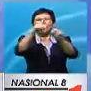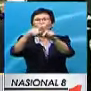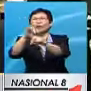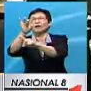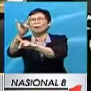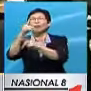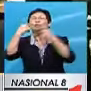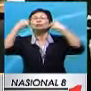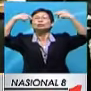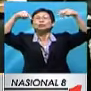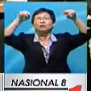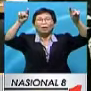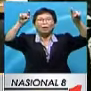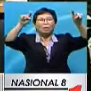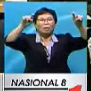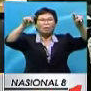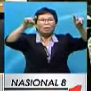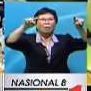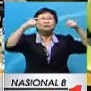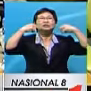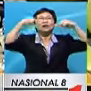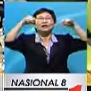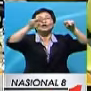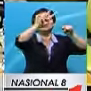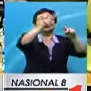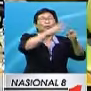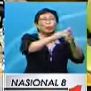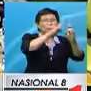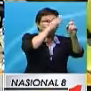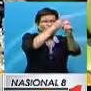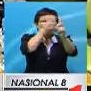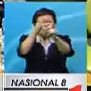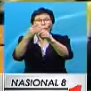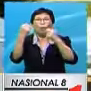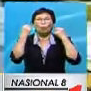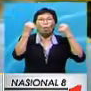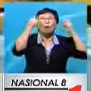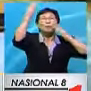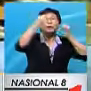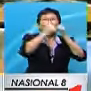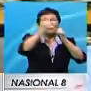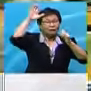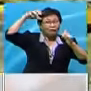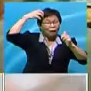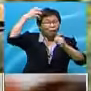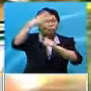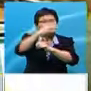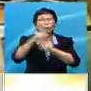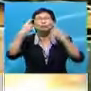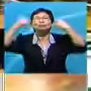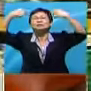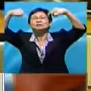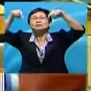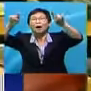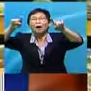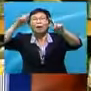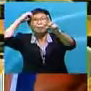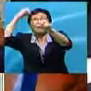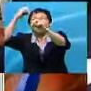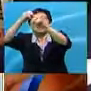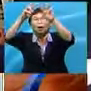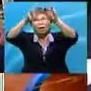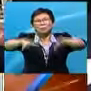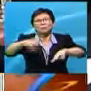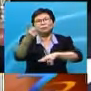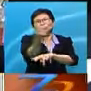bagi menjayakan misi serampang dua mata, iaitu memperkukuhkan hubungan Malaysia-Laos dan menjayakan matlamat ASEAN